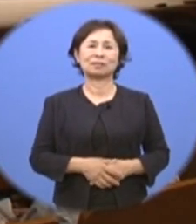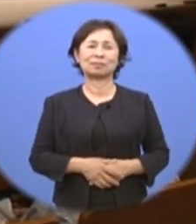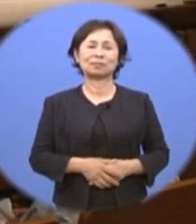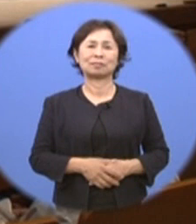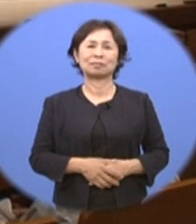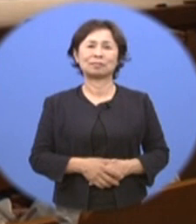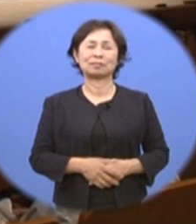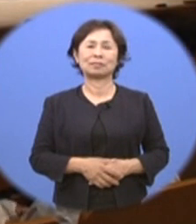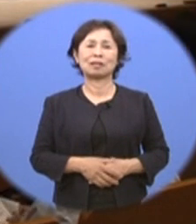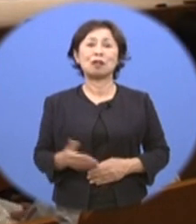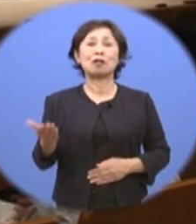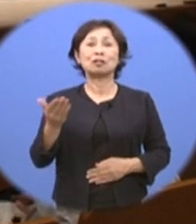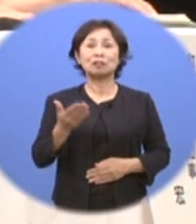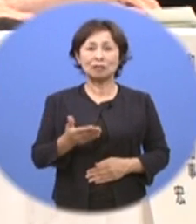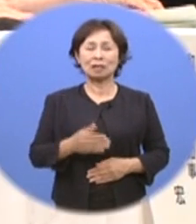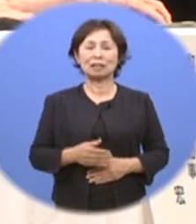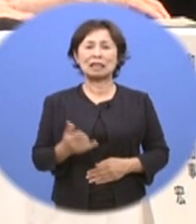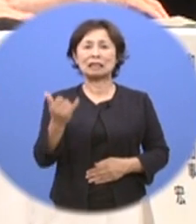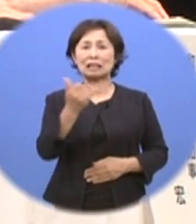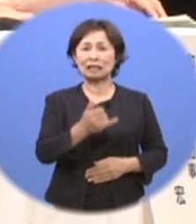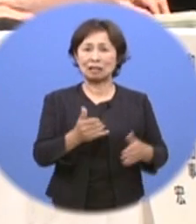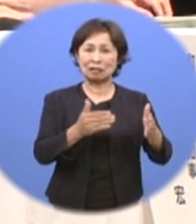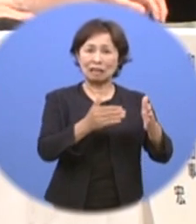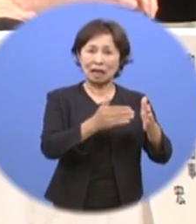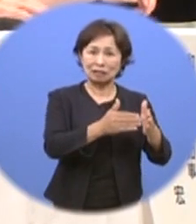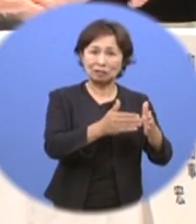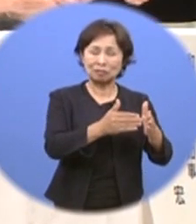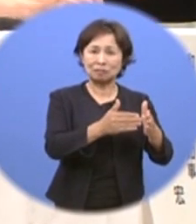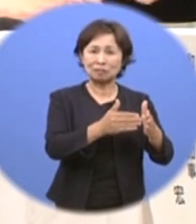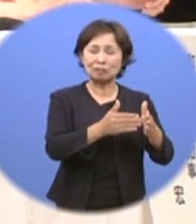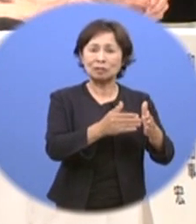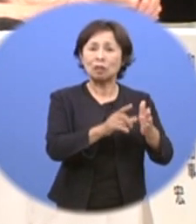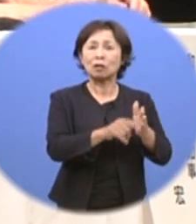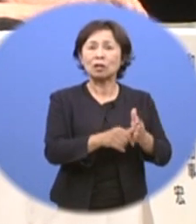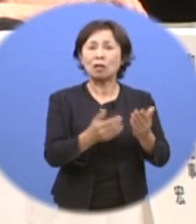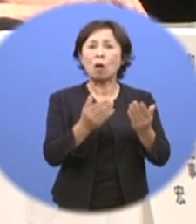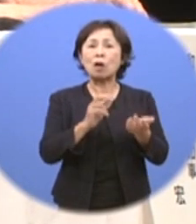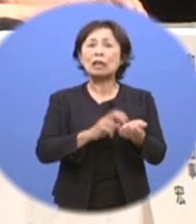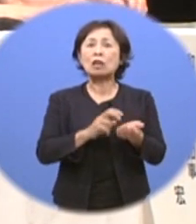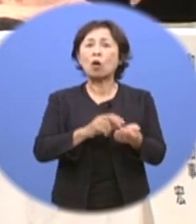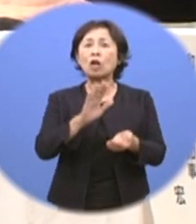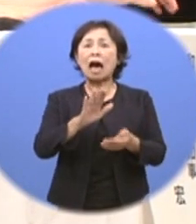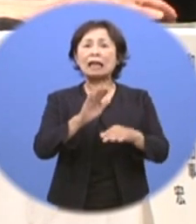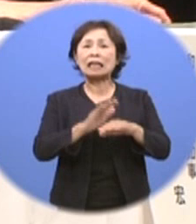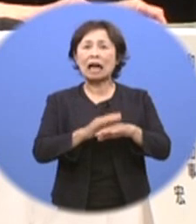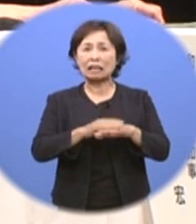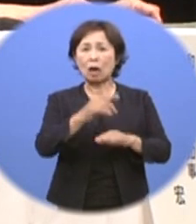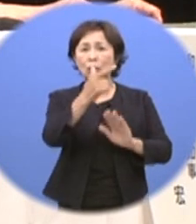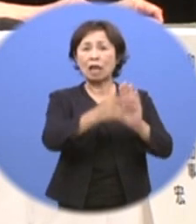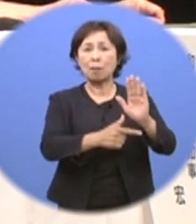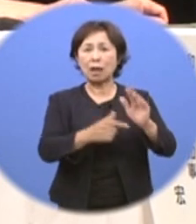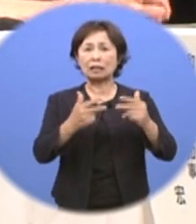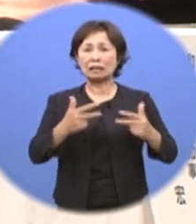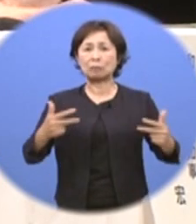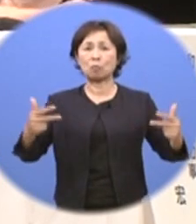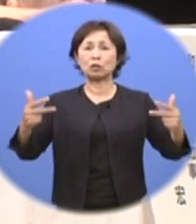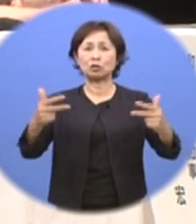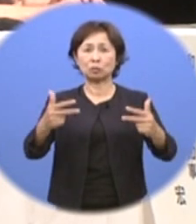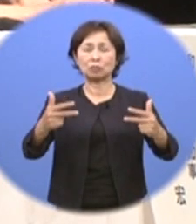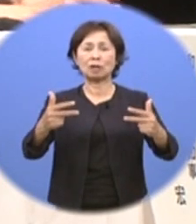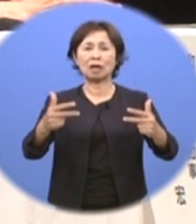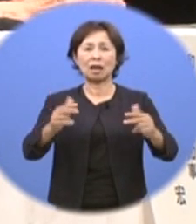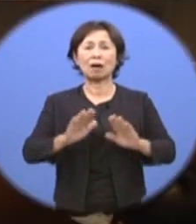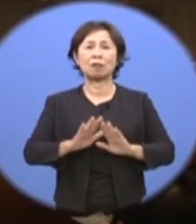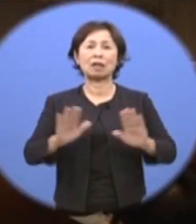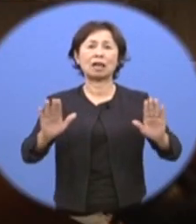演劇に続いて、人生の最終段階の医療の在り方をテーマにシンポジウムが行われました。ま